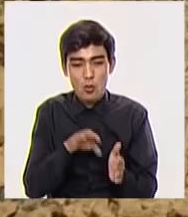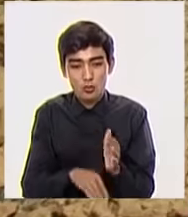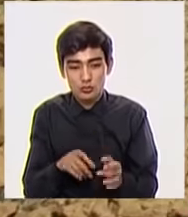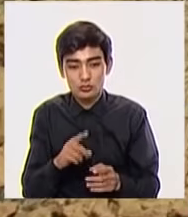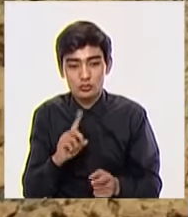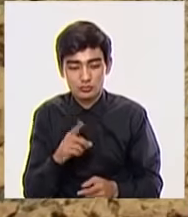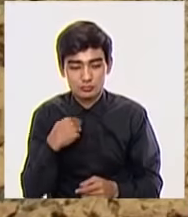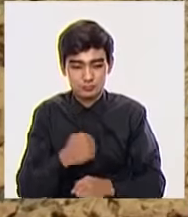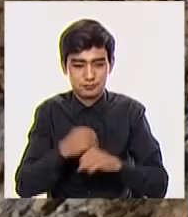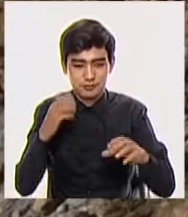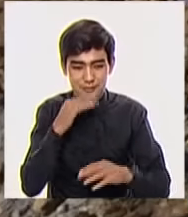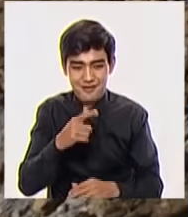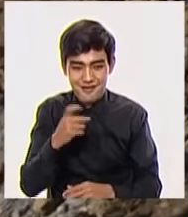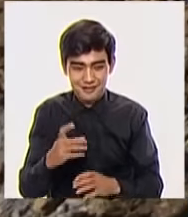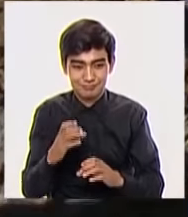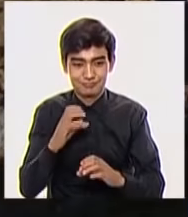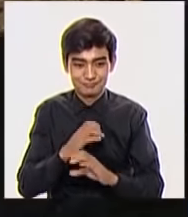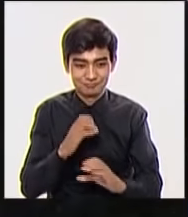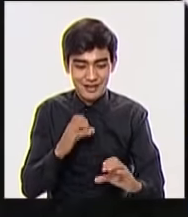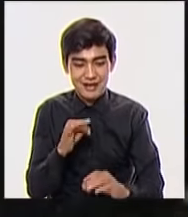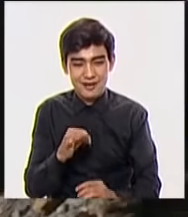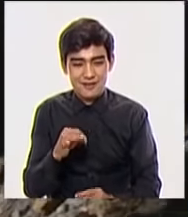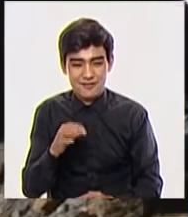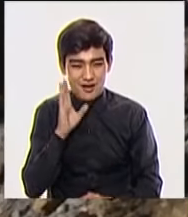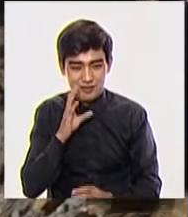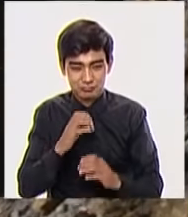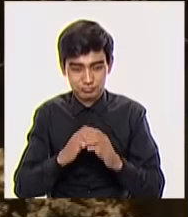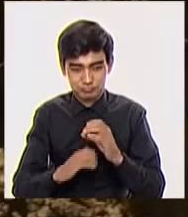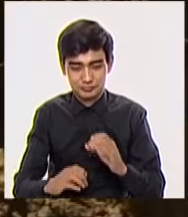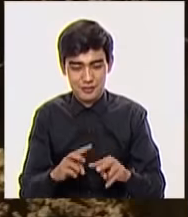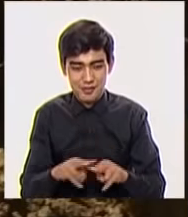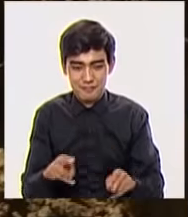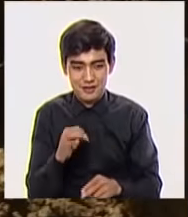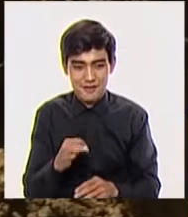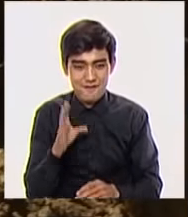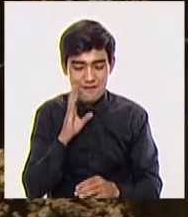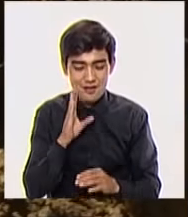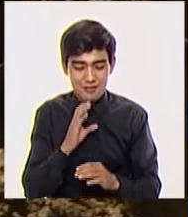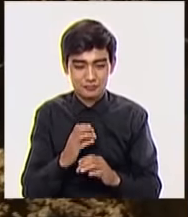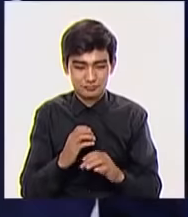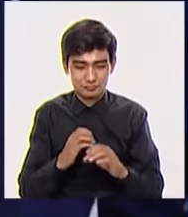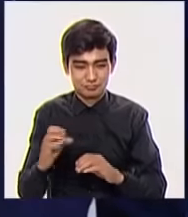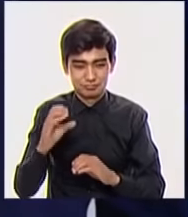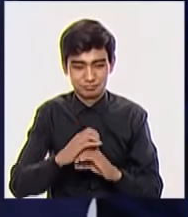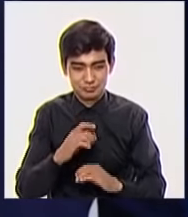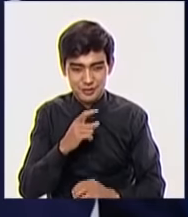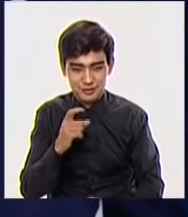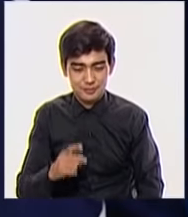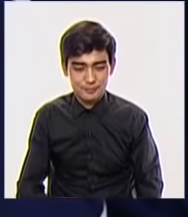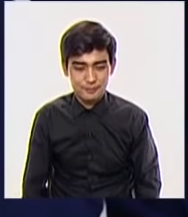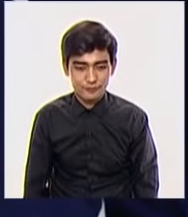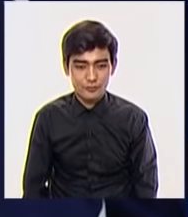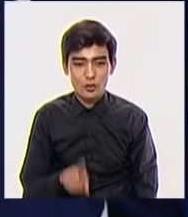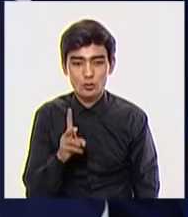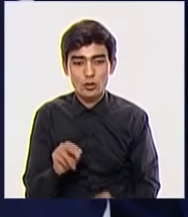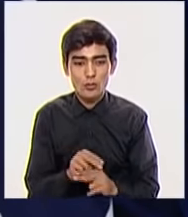на воздух, так как трубы с газом в одном из микрорайонов села провели под землей, но поверх водопровода. Кто нам ее